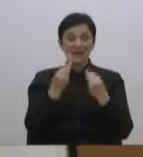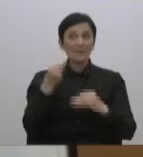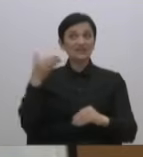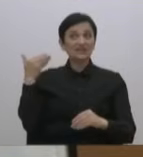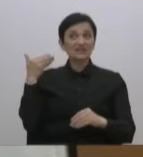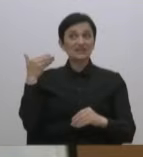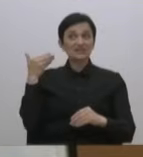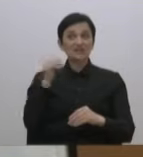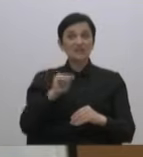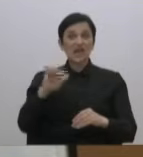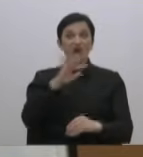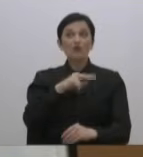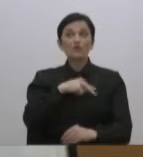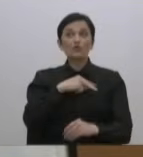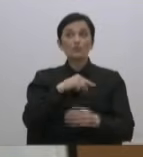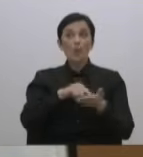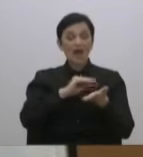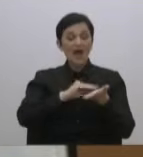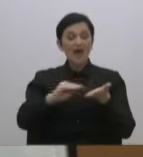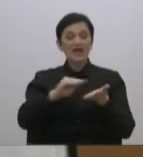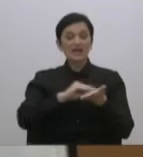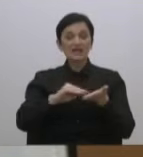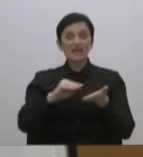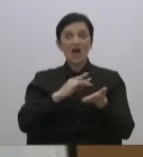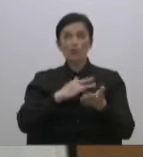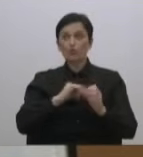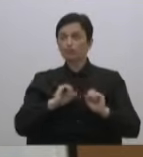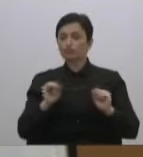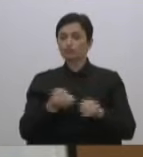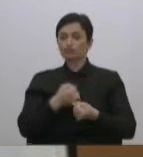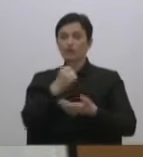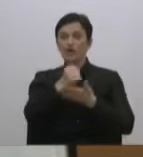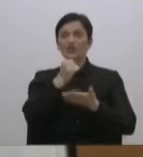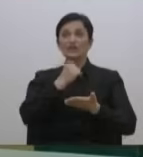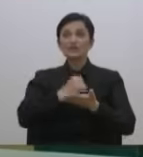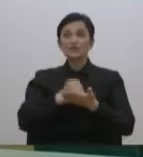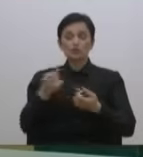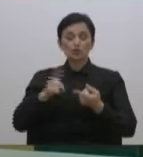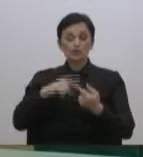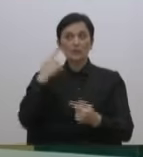tsin Europarlament is resolutions from Ugulebel Hop, Romelitz, Uvizo Mimosulis Chesa.